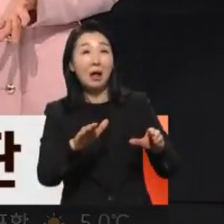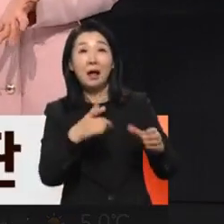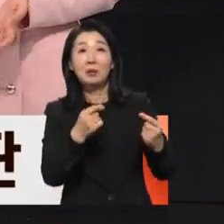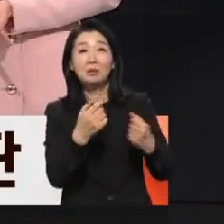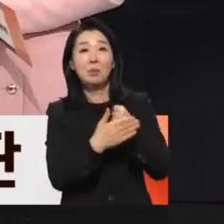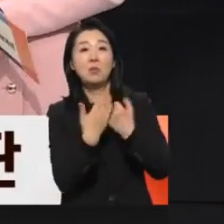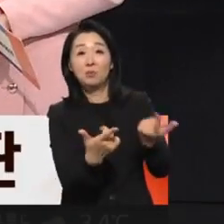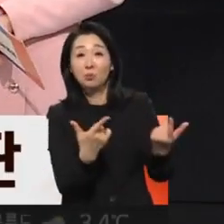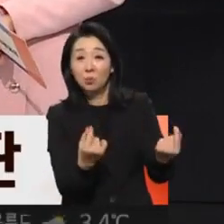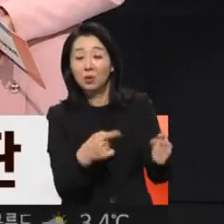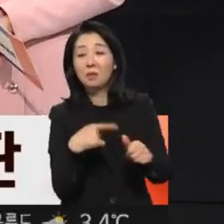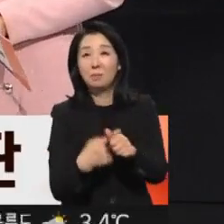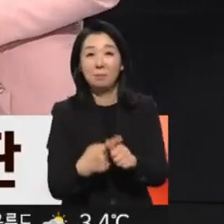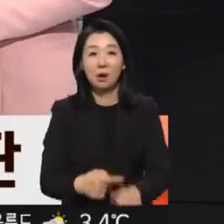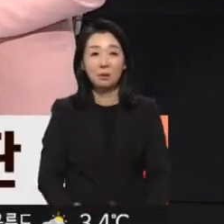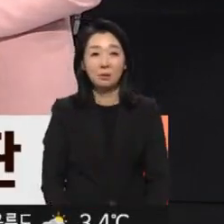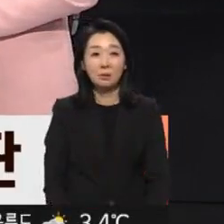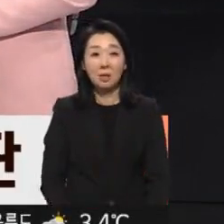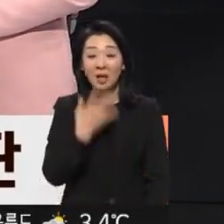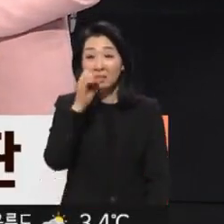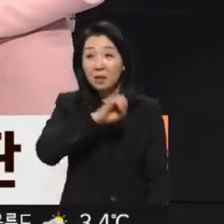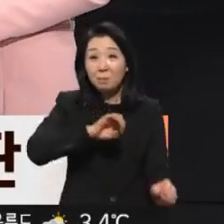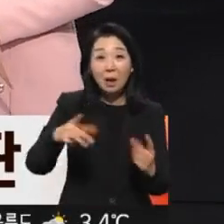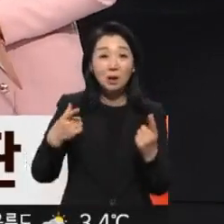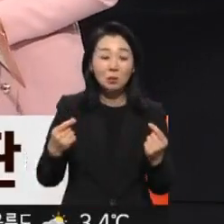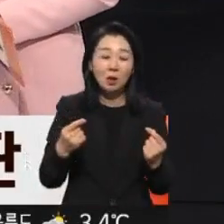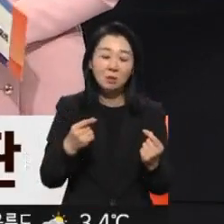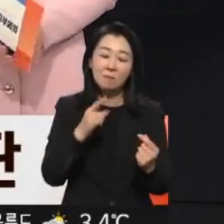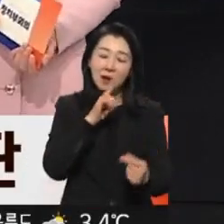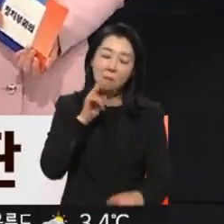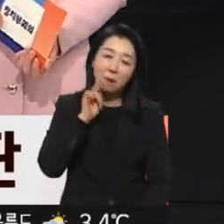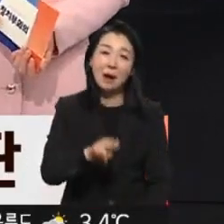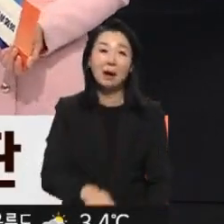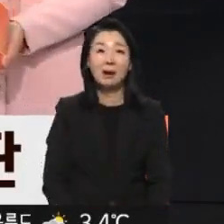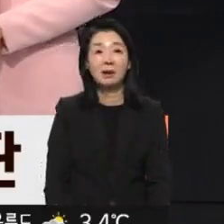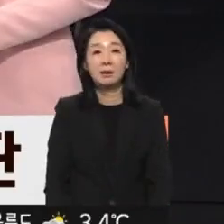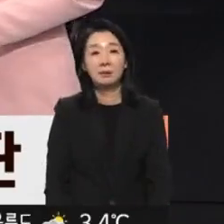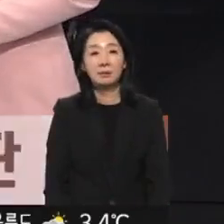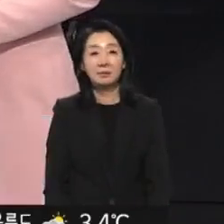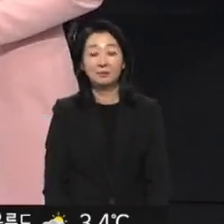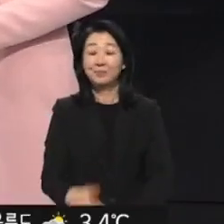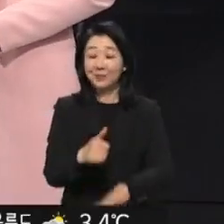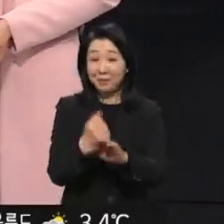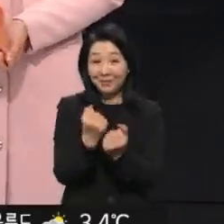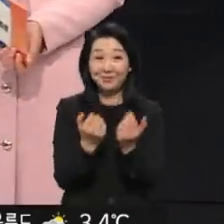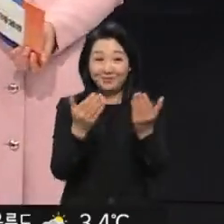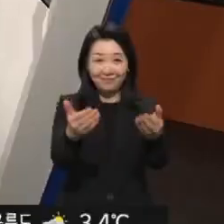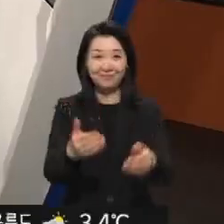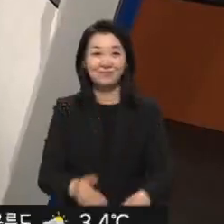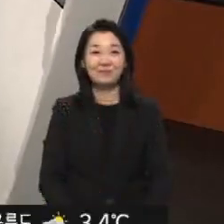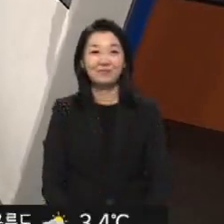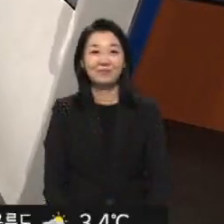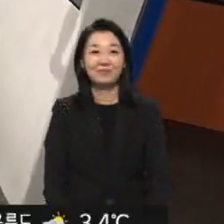줬다 이렇게 비판을 했습니다. 아, 쓰레기 방출이요? 네. 아주 표현이 세네요. 자, 좋습니다. 저희가 들어가서 나머지 얘기 좀 이어갈게요. 네.